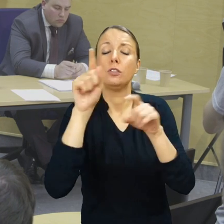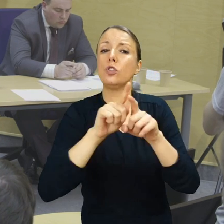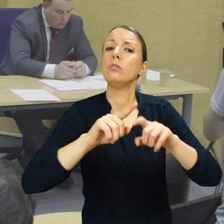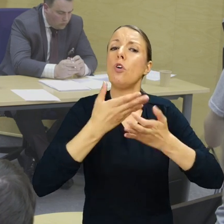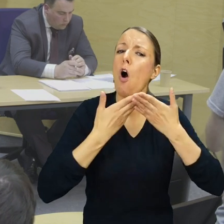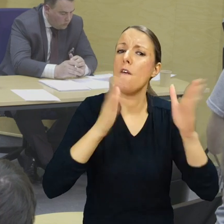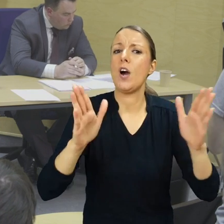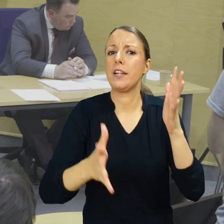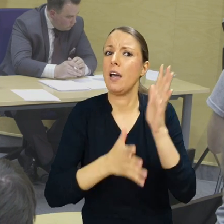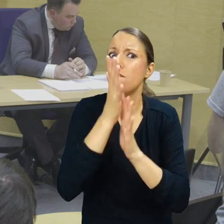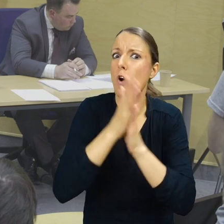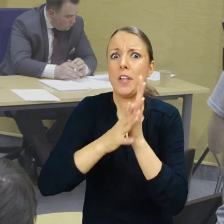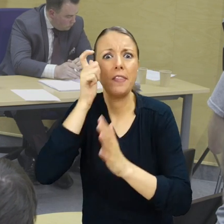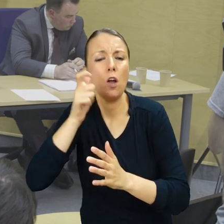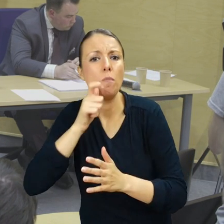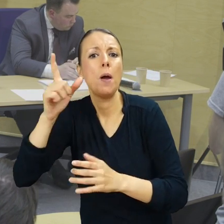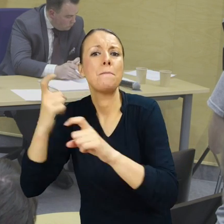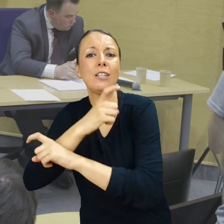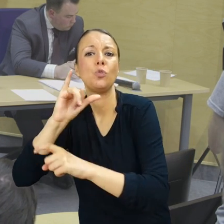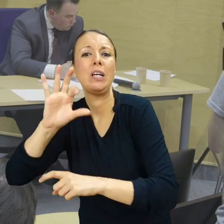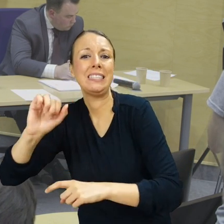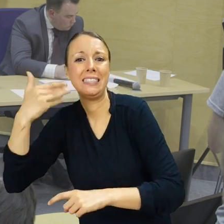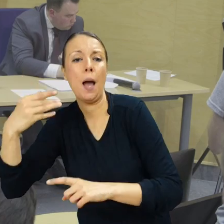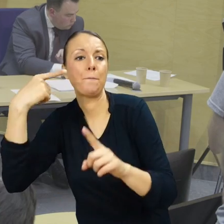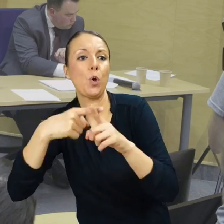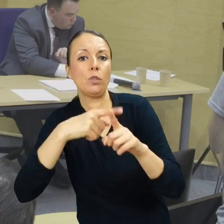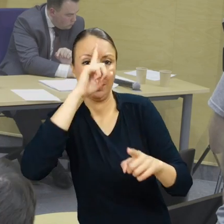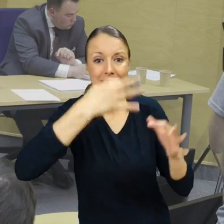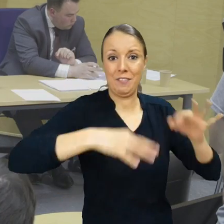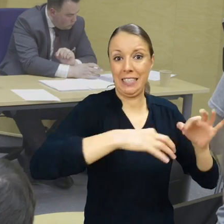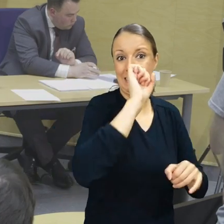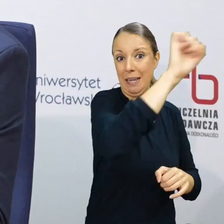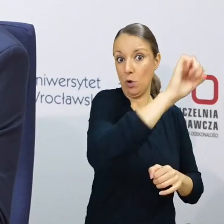państwa islamskiego z cywilizacją demokratyczną. To jest cytat,